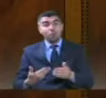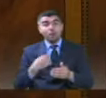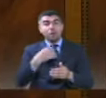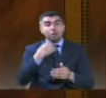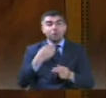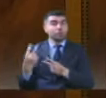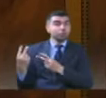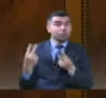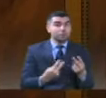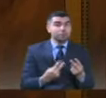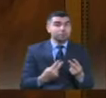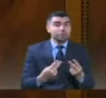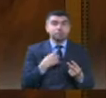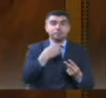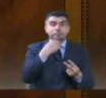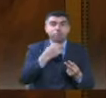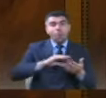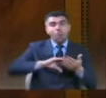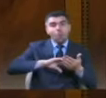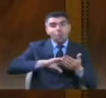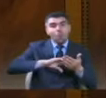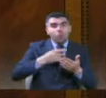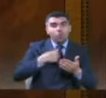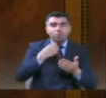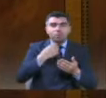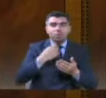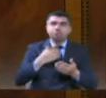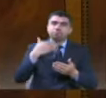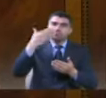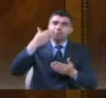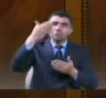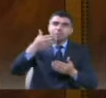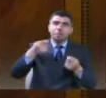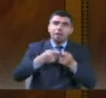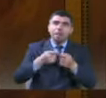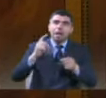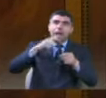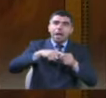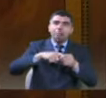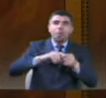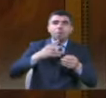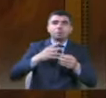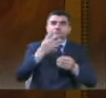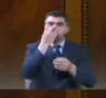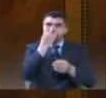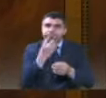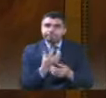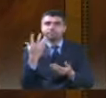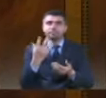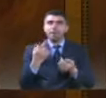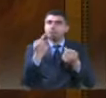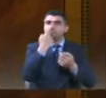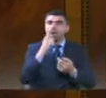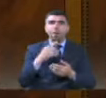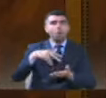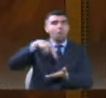الحال بعكس ما كان يشتهيه ويتمناه المركزيات النقابية. الشيء اللي ادهم على المقاطعة،